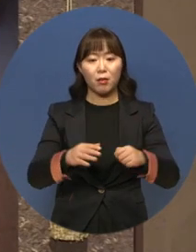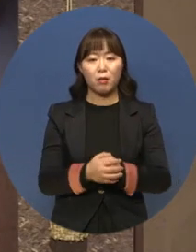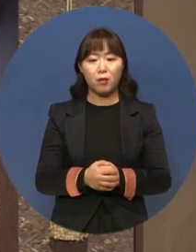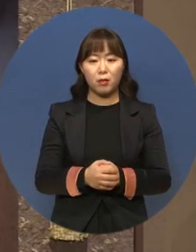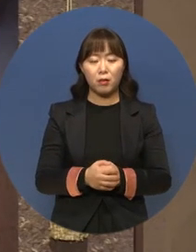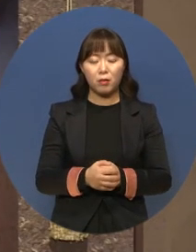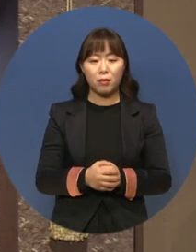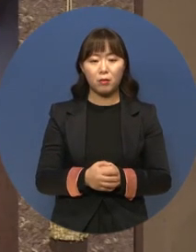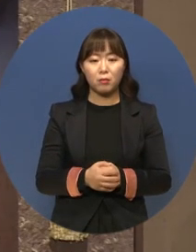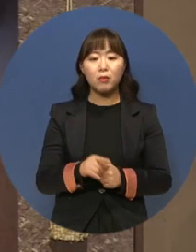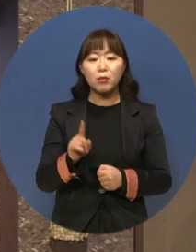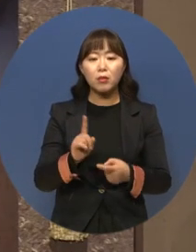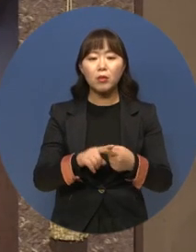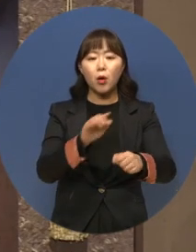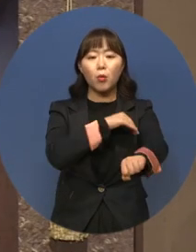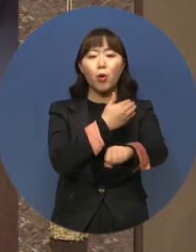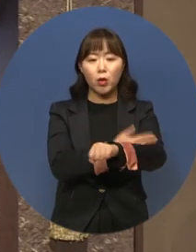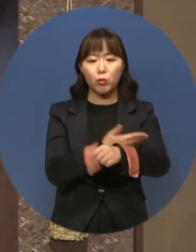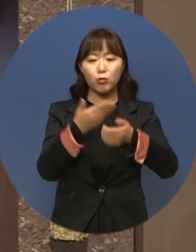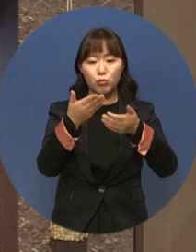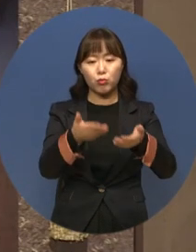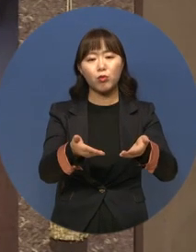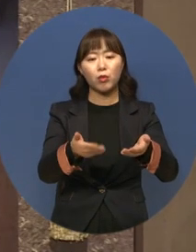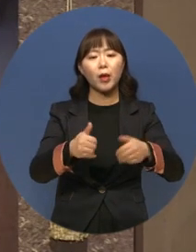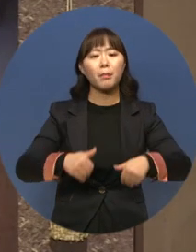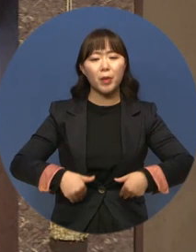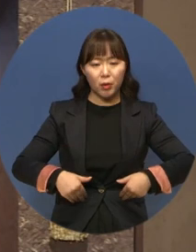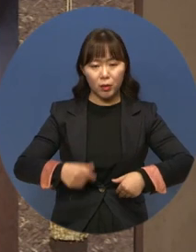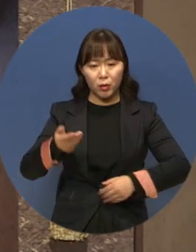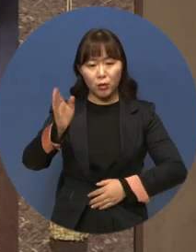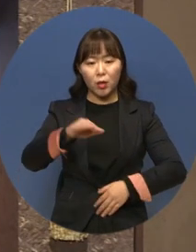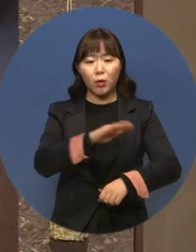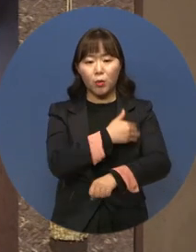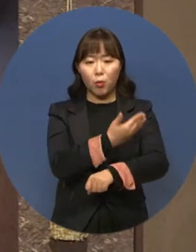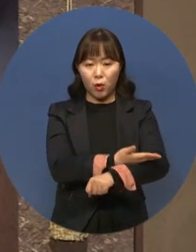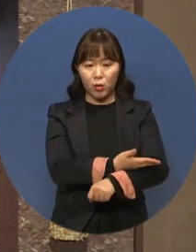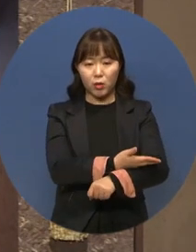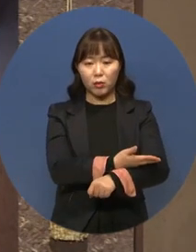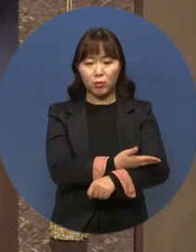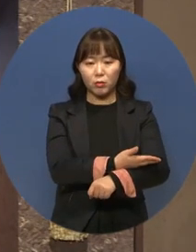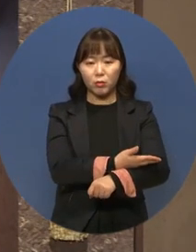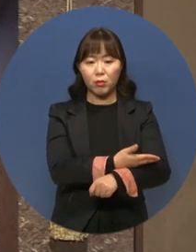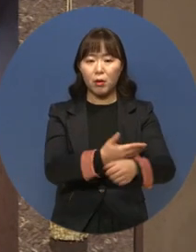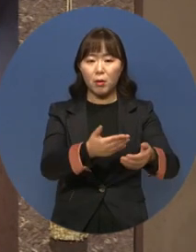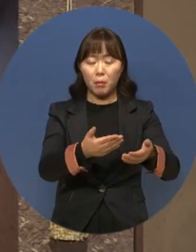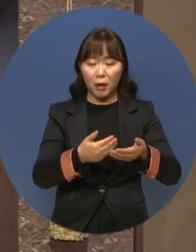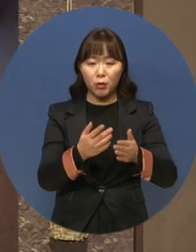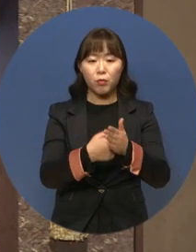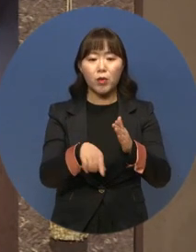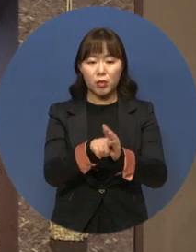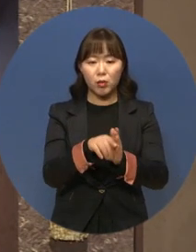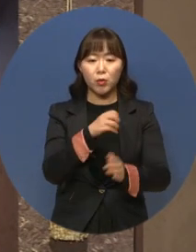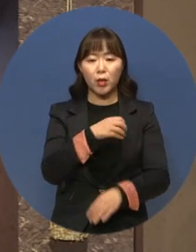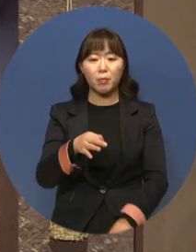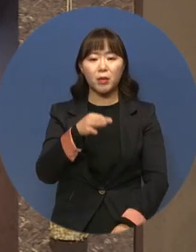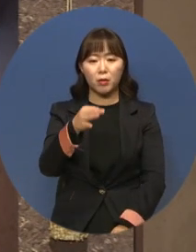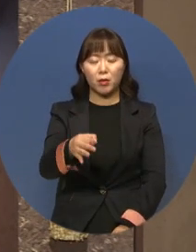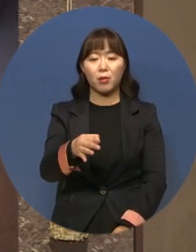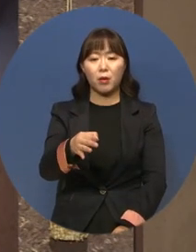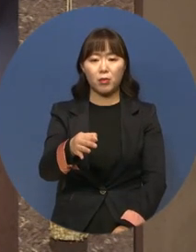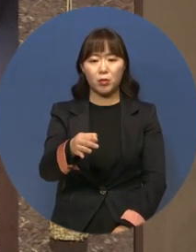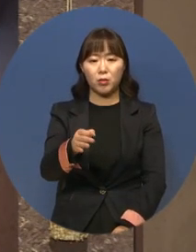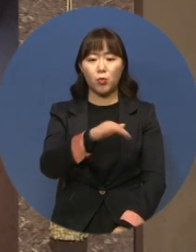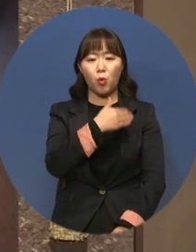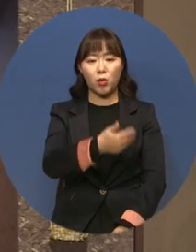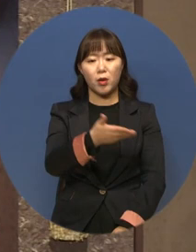당비가 면제다 돼 있으면은 권리까지 주어져야 되는 거예요. 예. 근데 권리는 받으려면은 당비를 내야 권리를